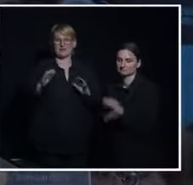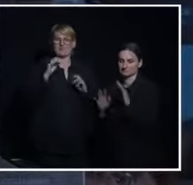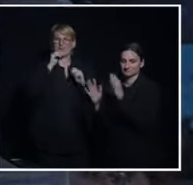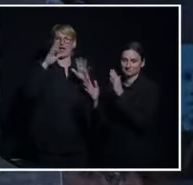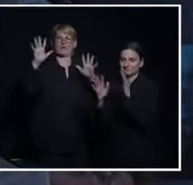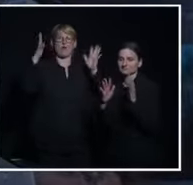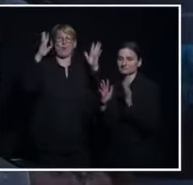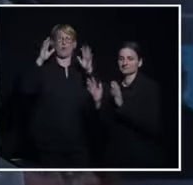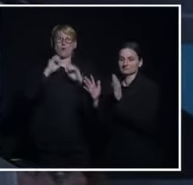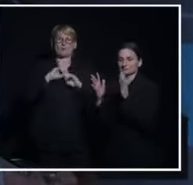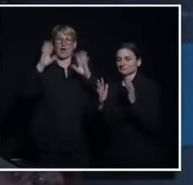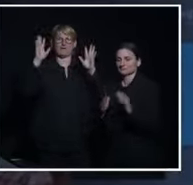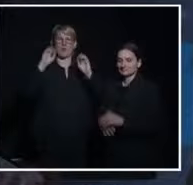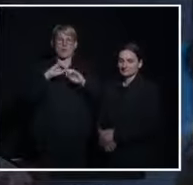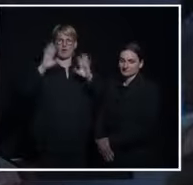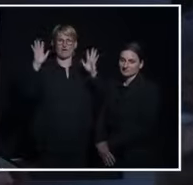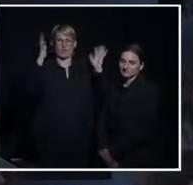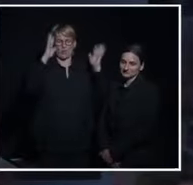Dankeschön.